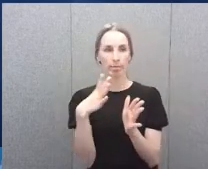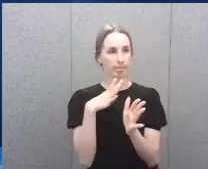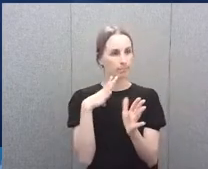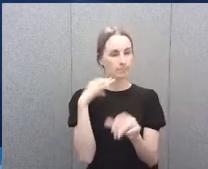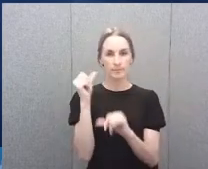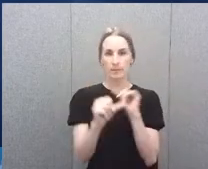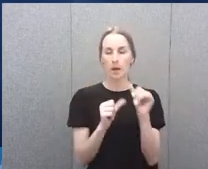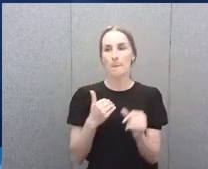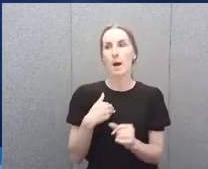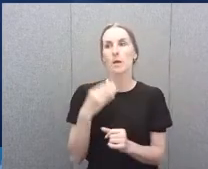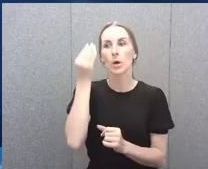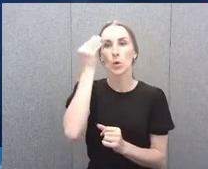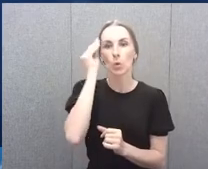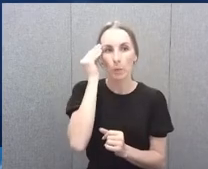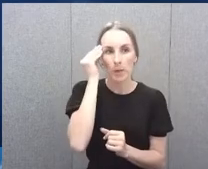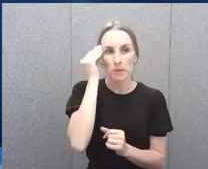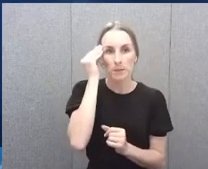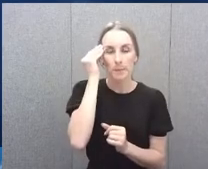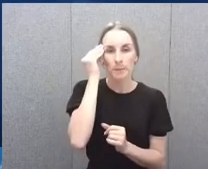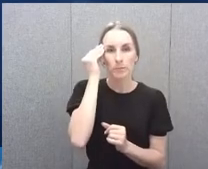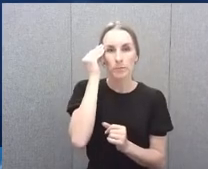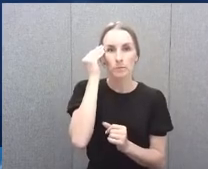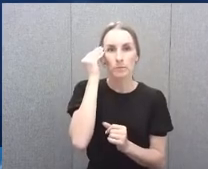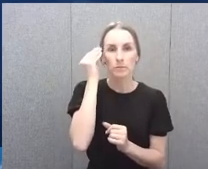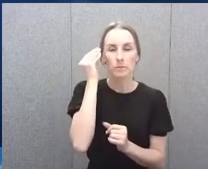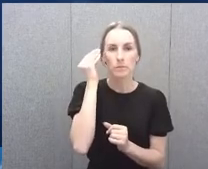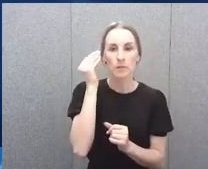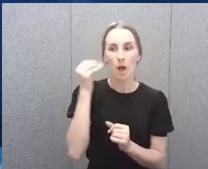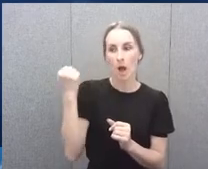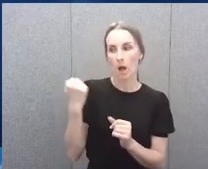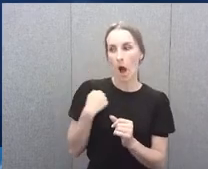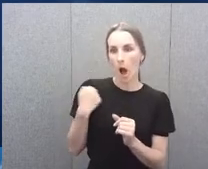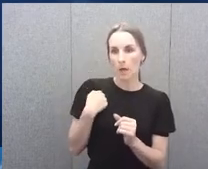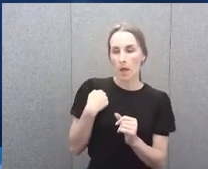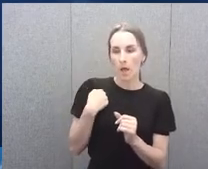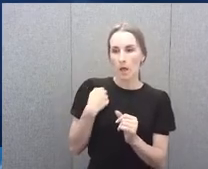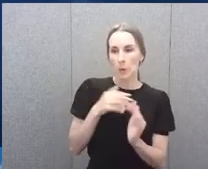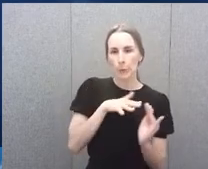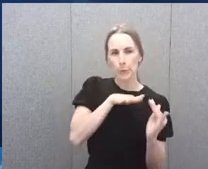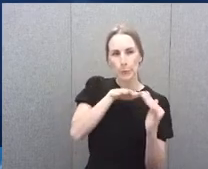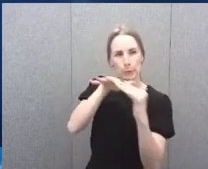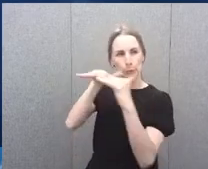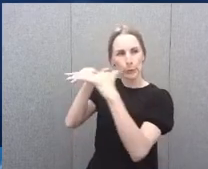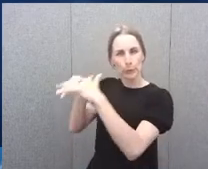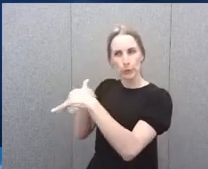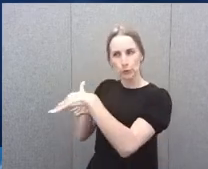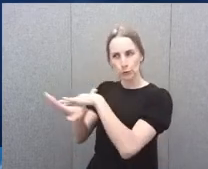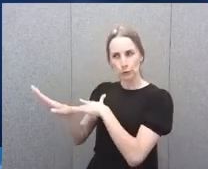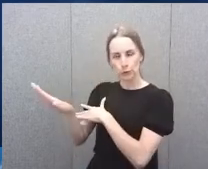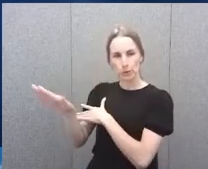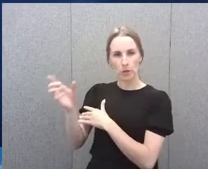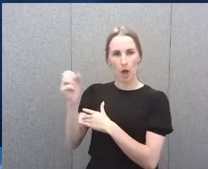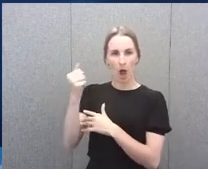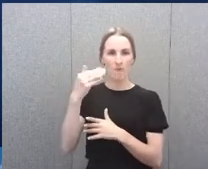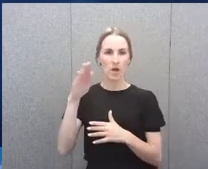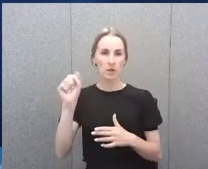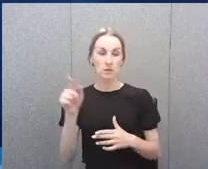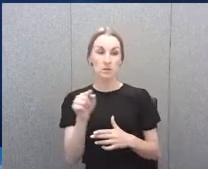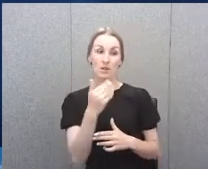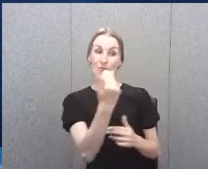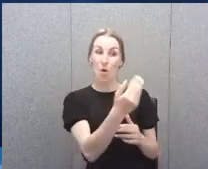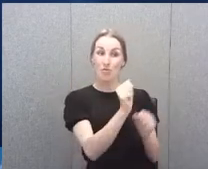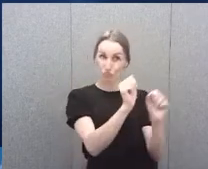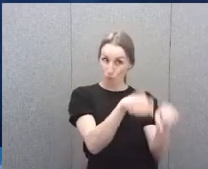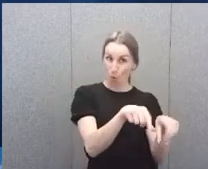могли, меня волнует их будущее. Меня волнует, что будет, когда выведут войска из Афганистана, смогут ли